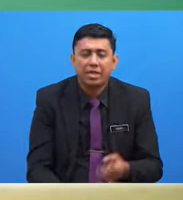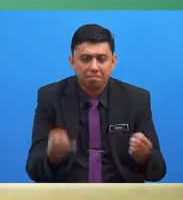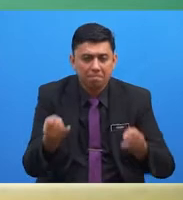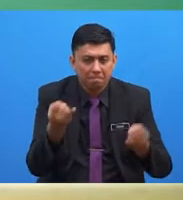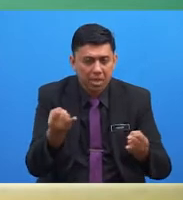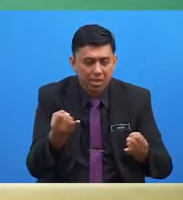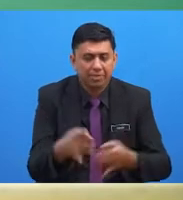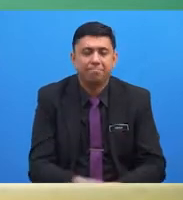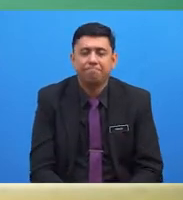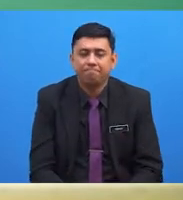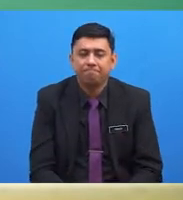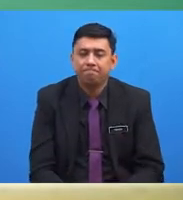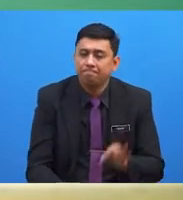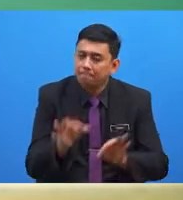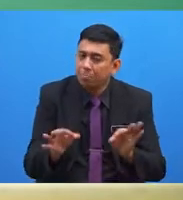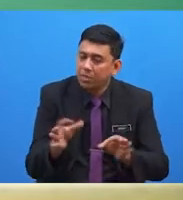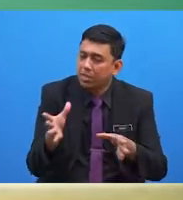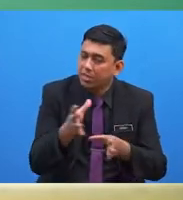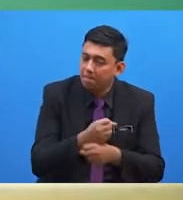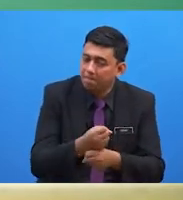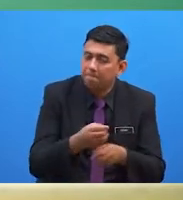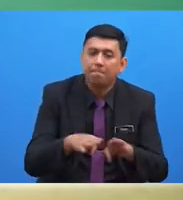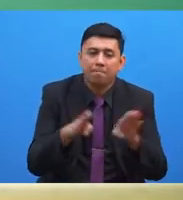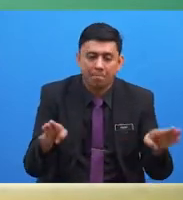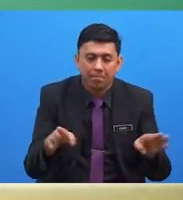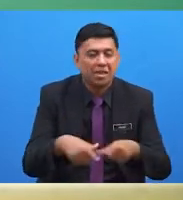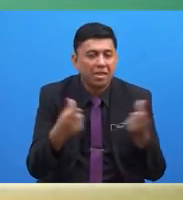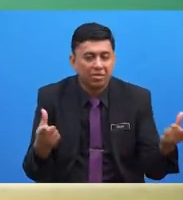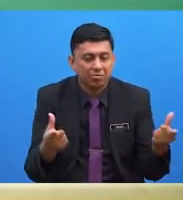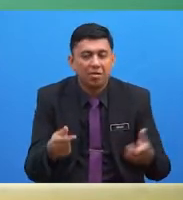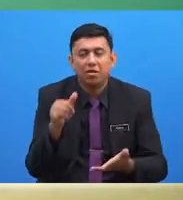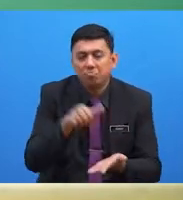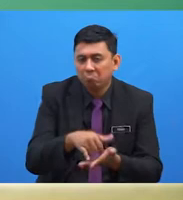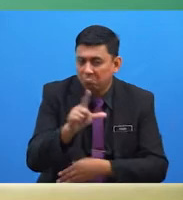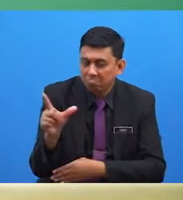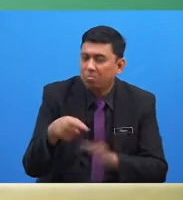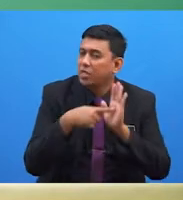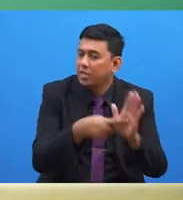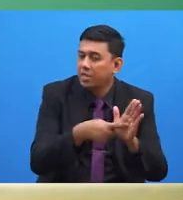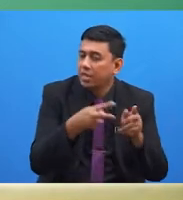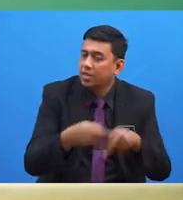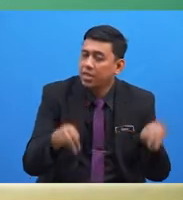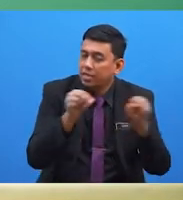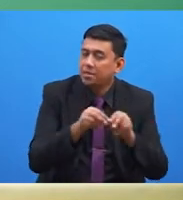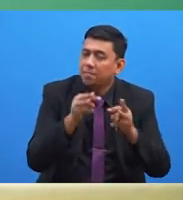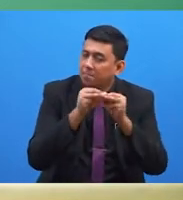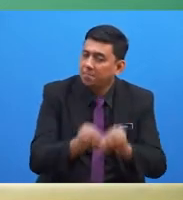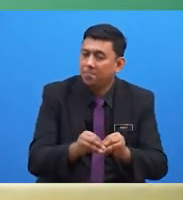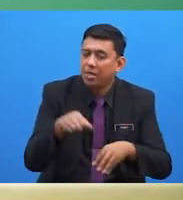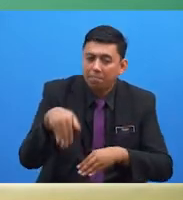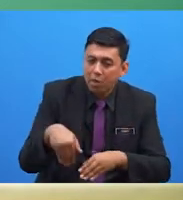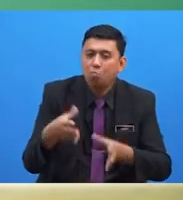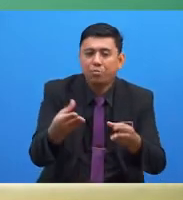duga. Jika terdapat perbezaan nilai, maka itulah yang menunjukkan nilai yang masih